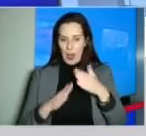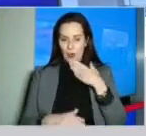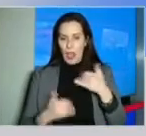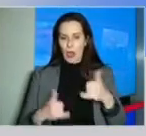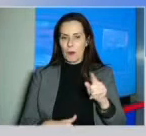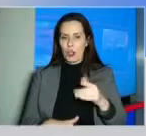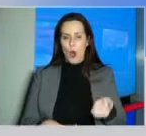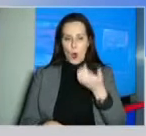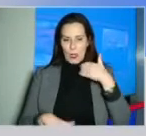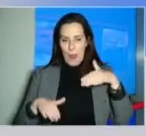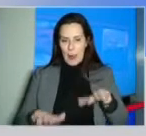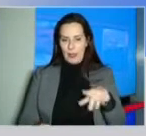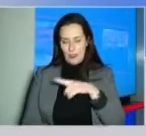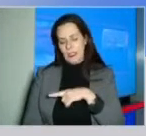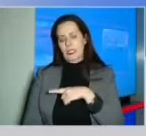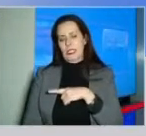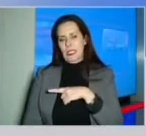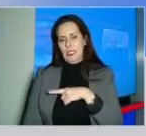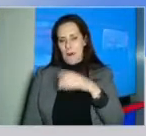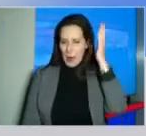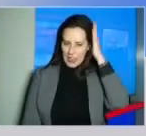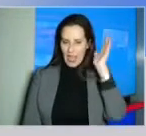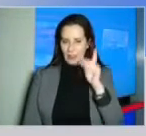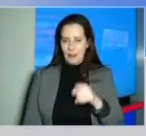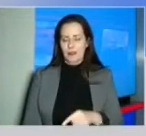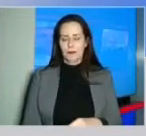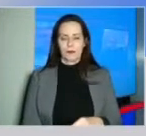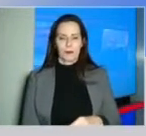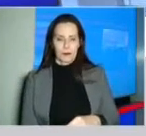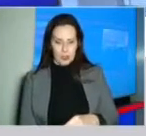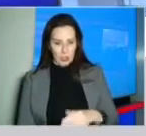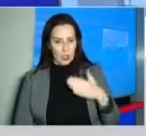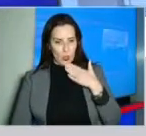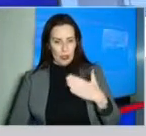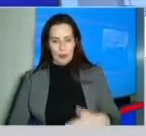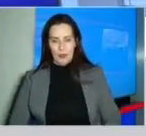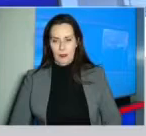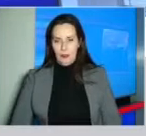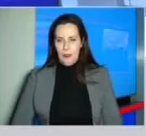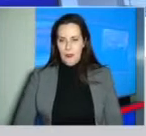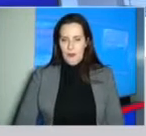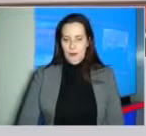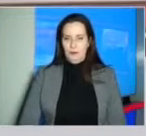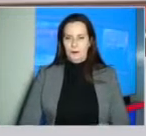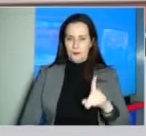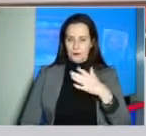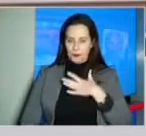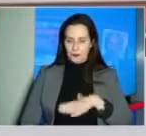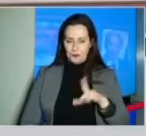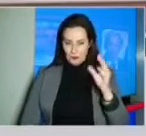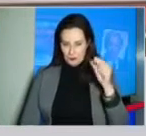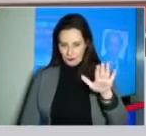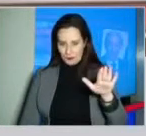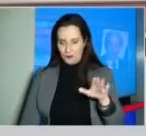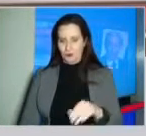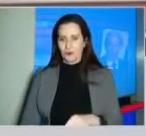היום מי שהולך לשתות את המנדטים לבית היהודי זה נפתלי בנט לחלוטין. יאיר קראוס, תודה רבה לך. אם אפשר הערה ליאיר, תישאר איתנו. כן, יאיר, תישאר